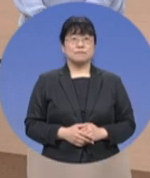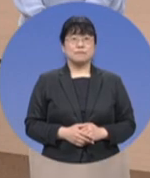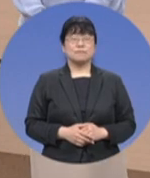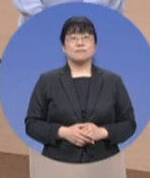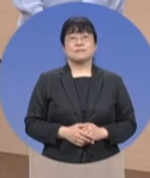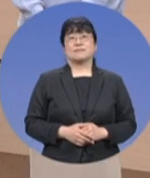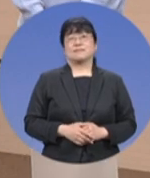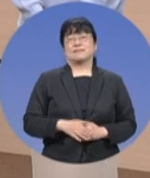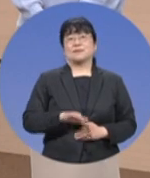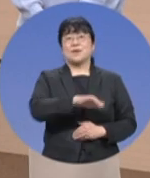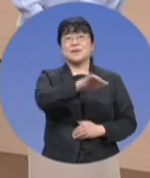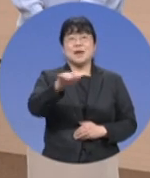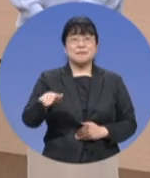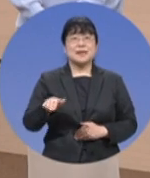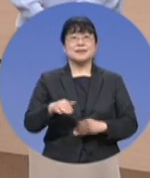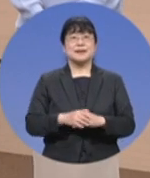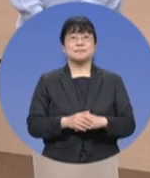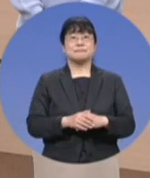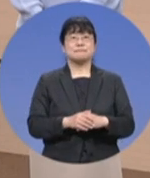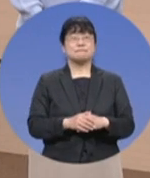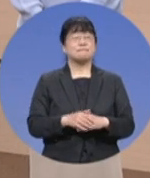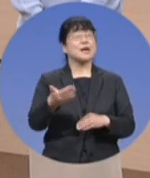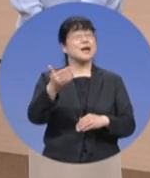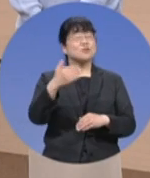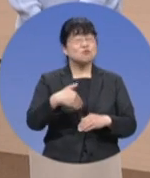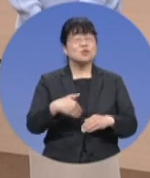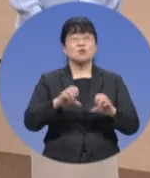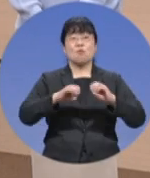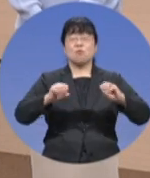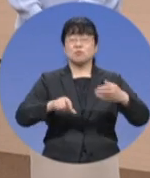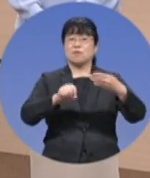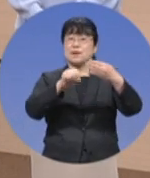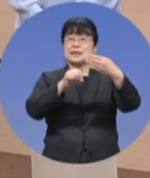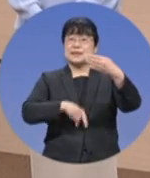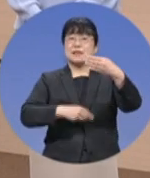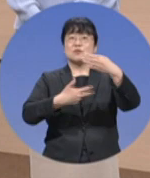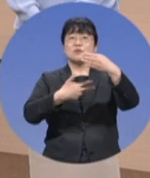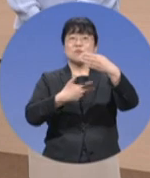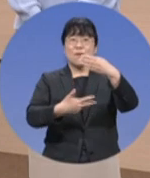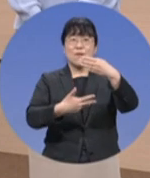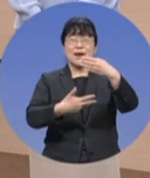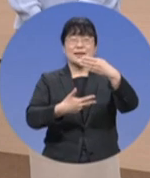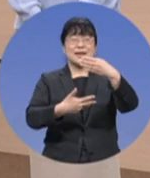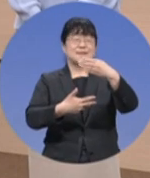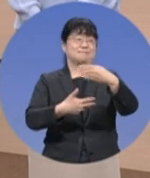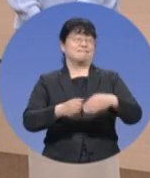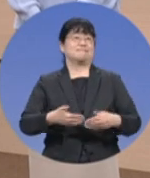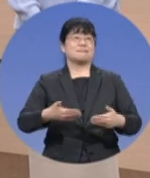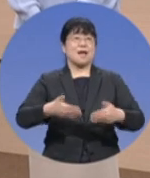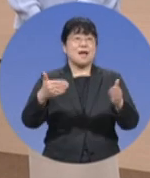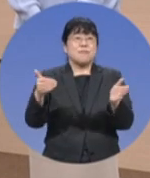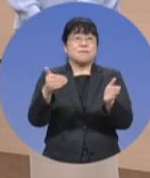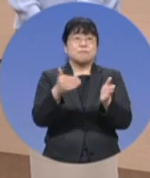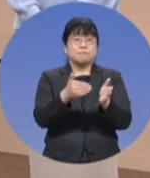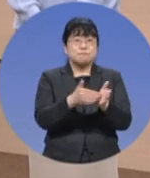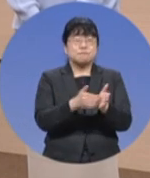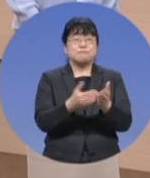さあ、それでは皆さん、次回の放送は4月8日です。ウィークリー千葉県、このあたりで